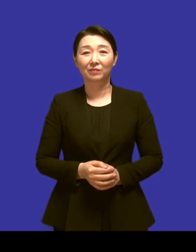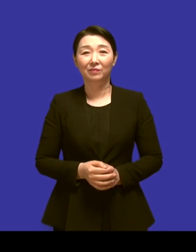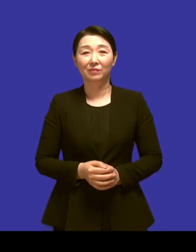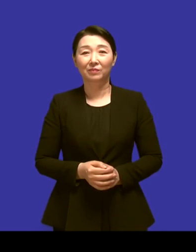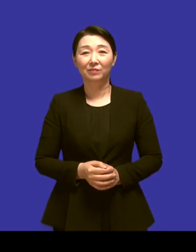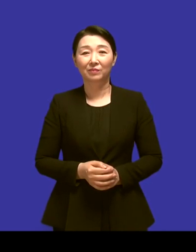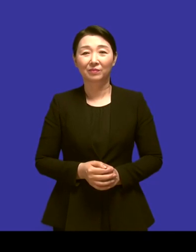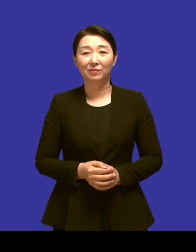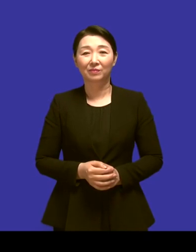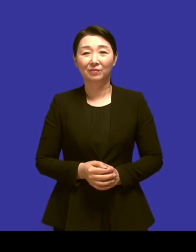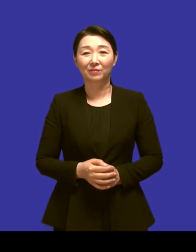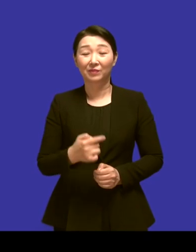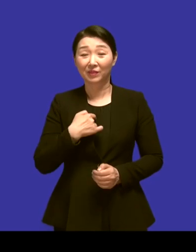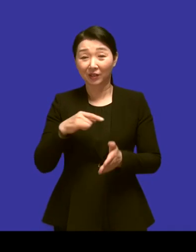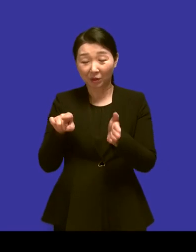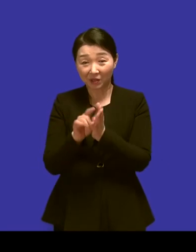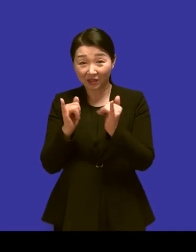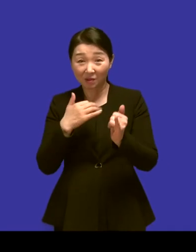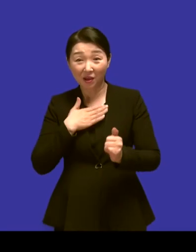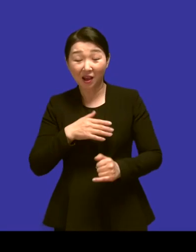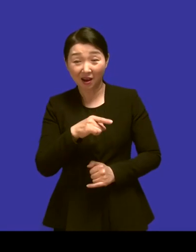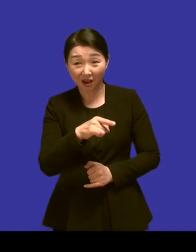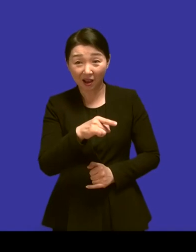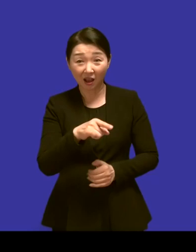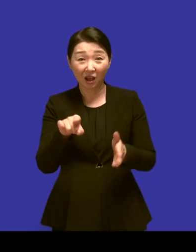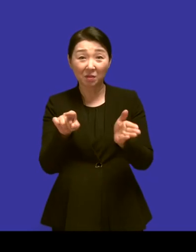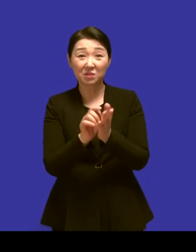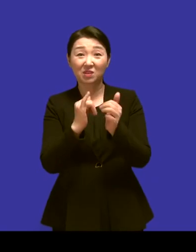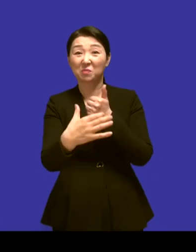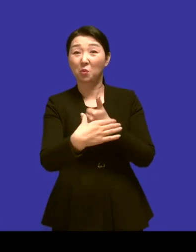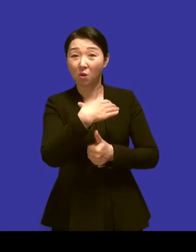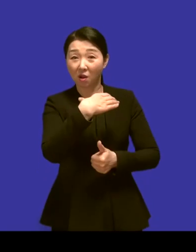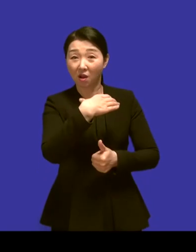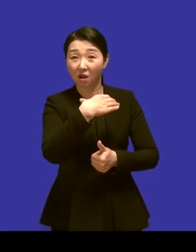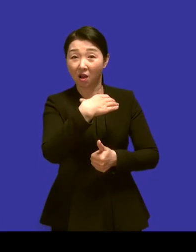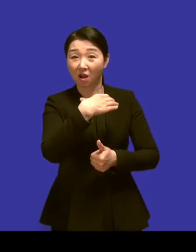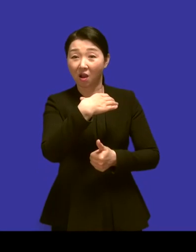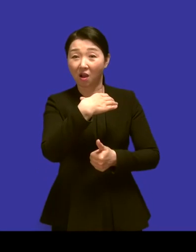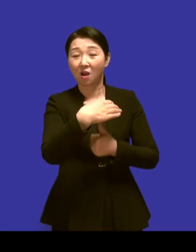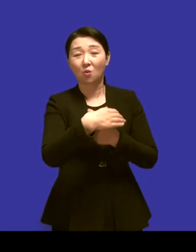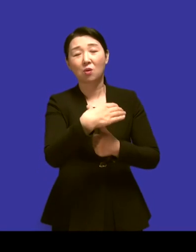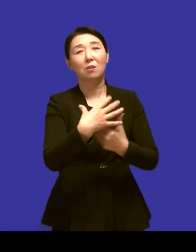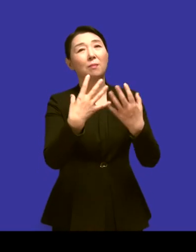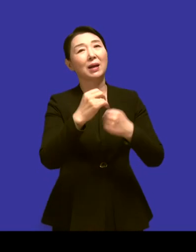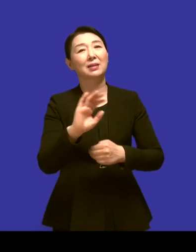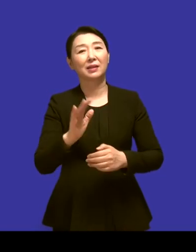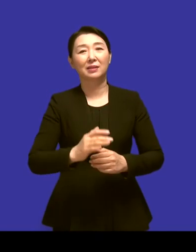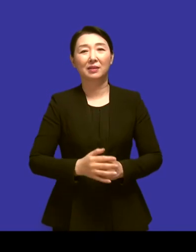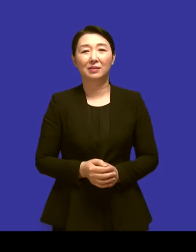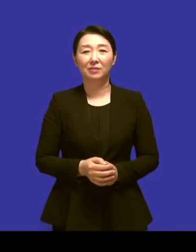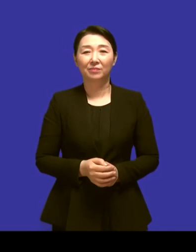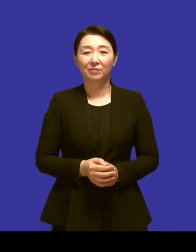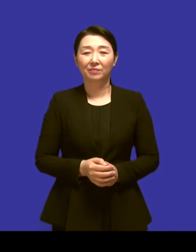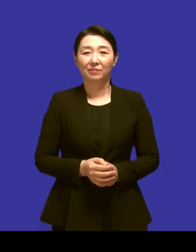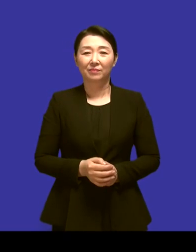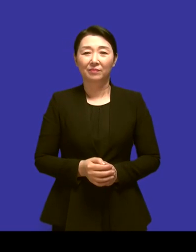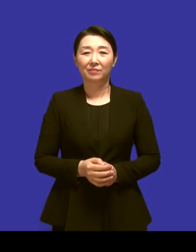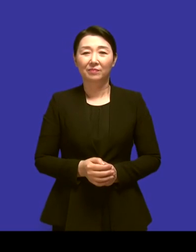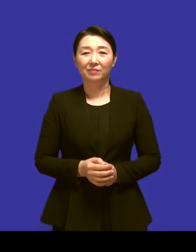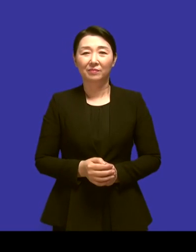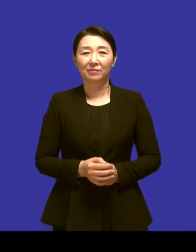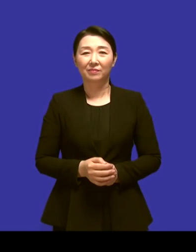이제 제가 크리스천인 걸 아니까. 아, 크리스천으로 공격을. 네, 크리스천으로 공격을 많이 한 건 아닌데 네네. 이제 막